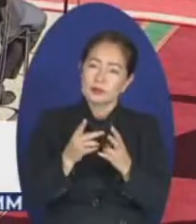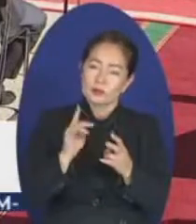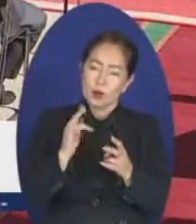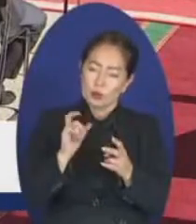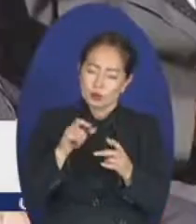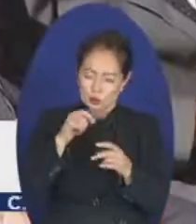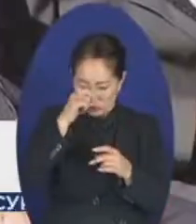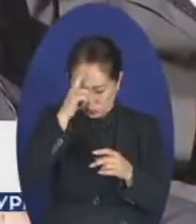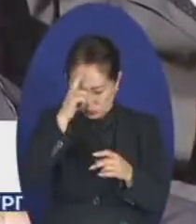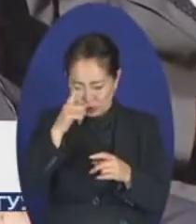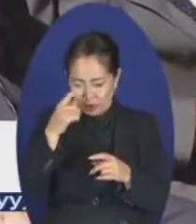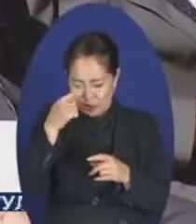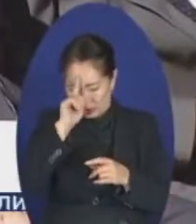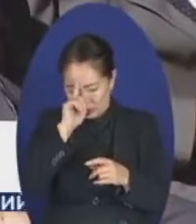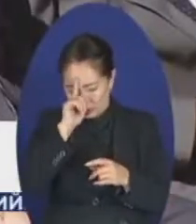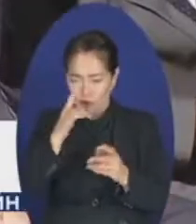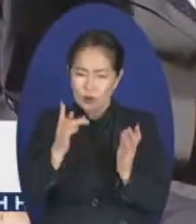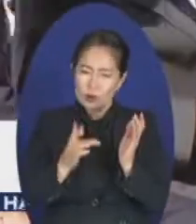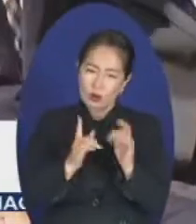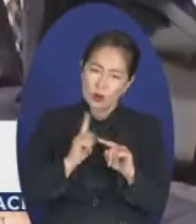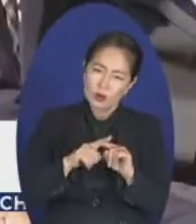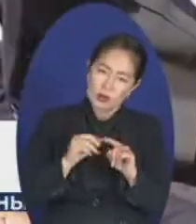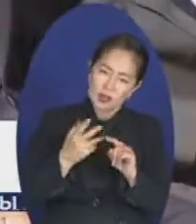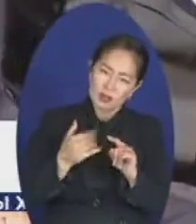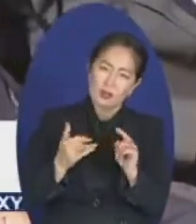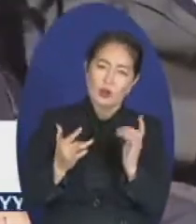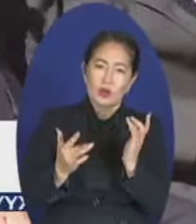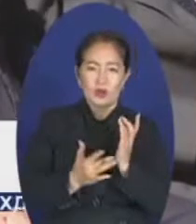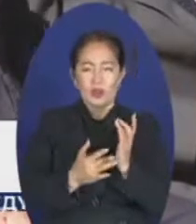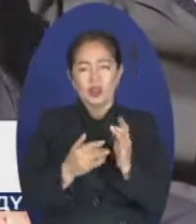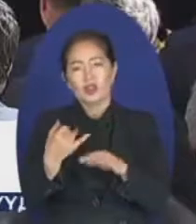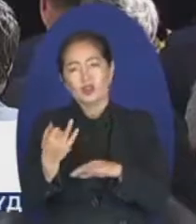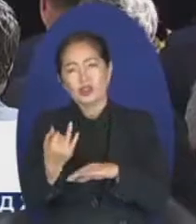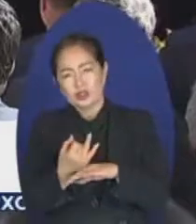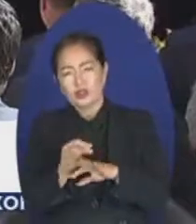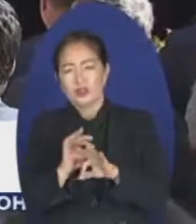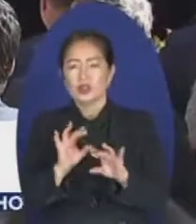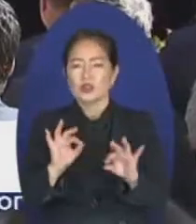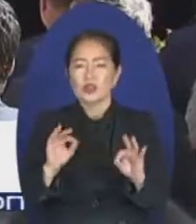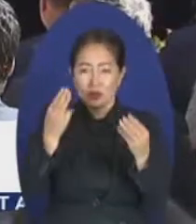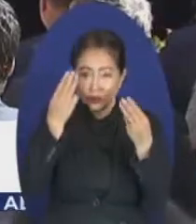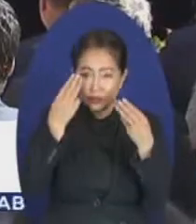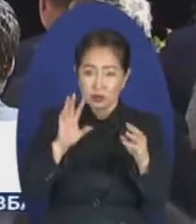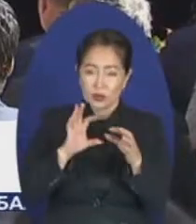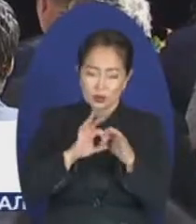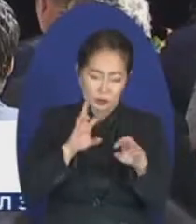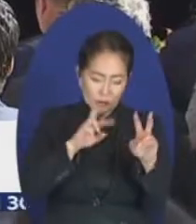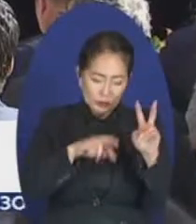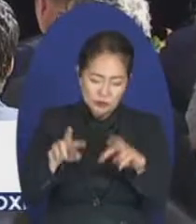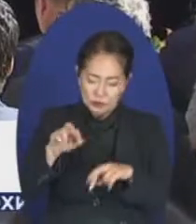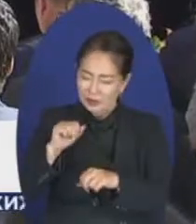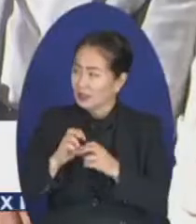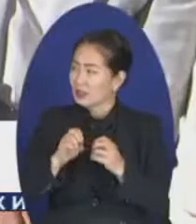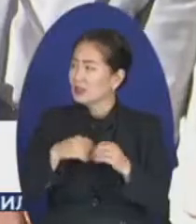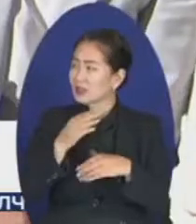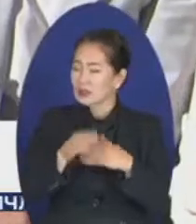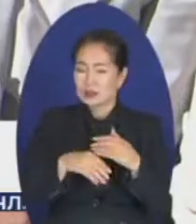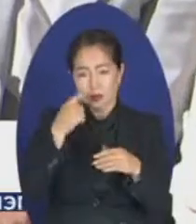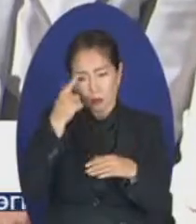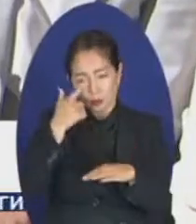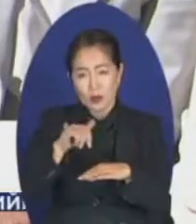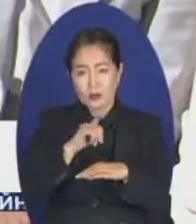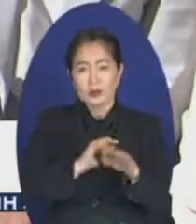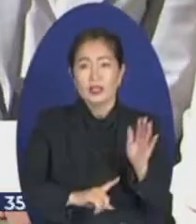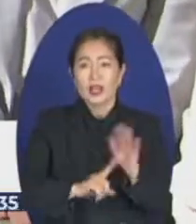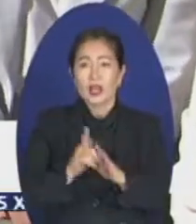салбар ангаах ухаан, хөдөө аж ахуй, техник технологи, инженерийн зэрэг шинжлэх ухааны олон салбараар судалгаа шинжилгээний ажлыг улсдаа